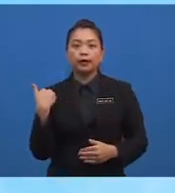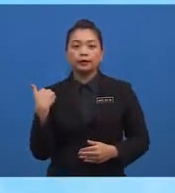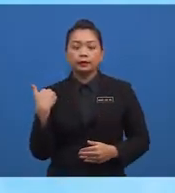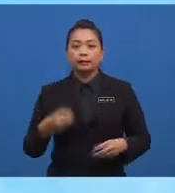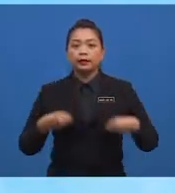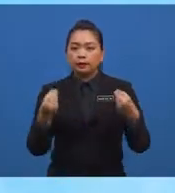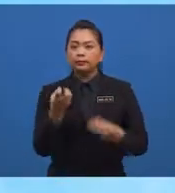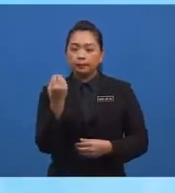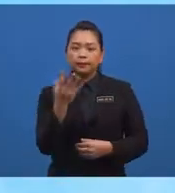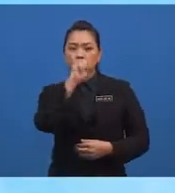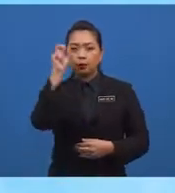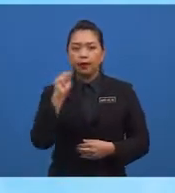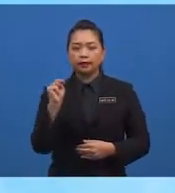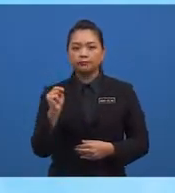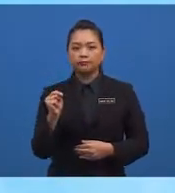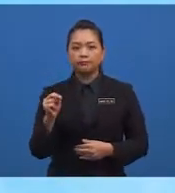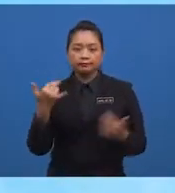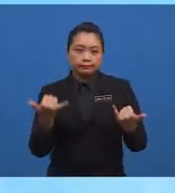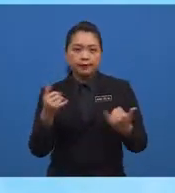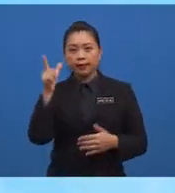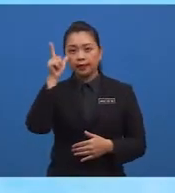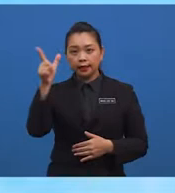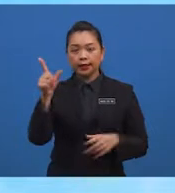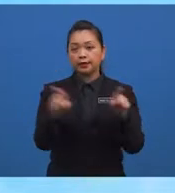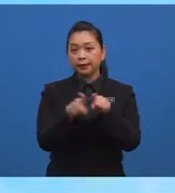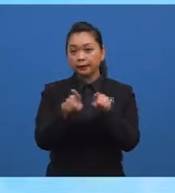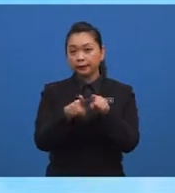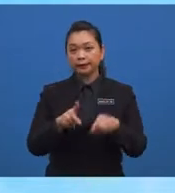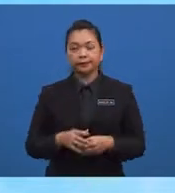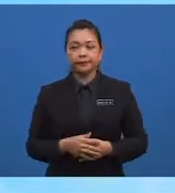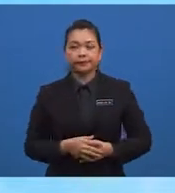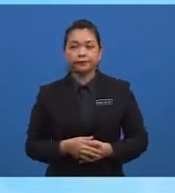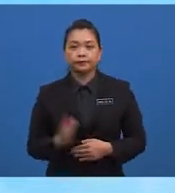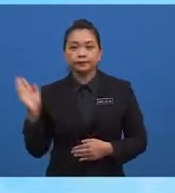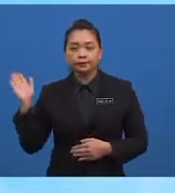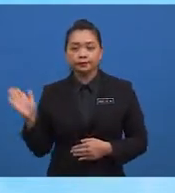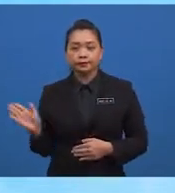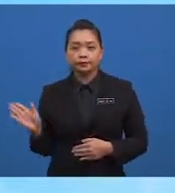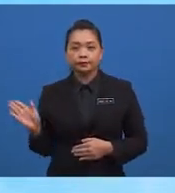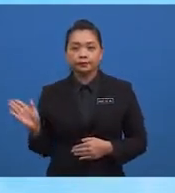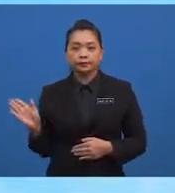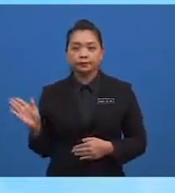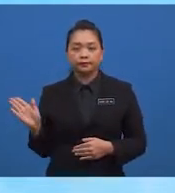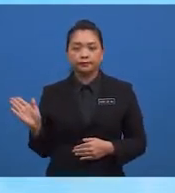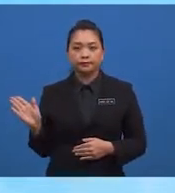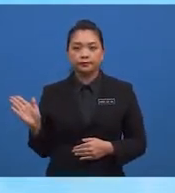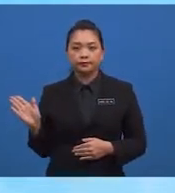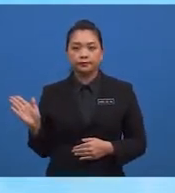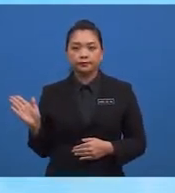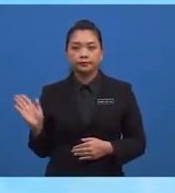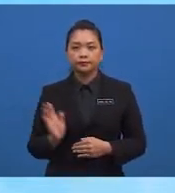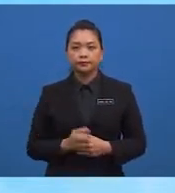beberapa soalan. Jom kita lihat sama-sama. Soalan pertama, dengar baik-baik